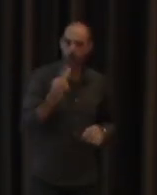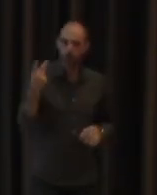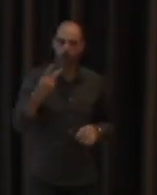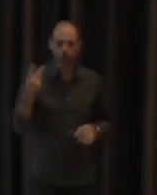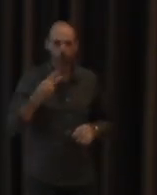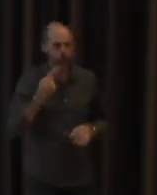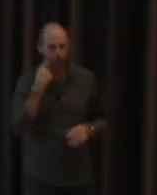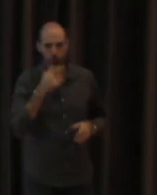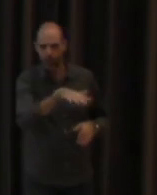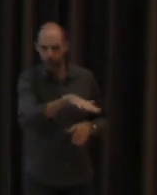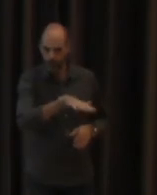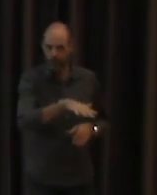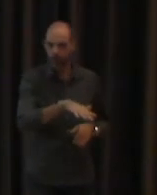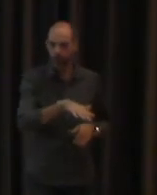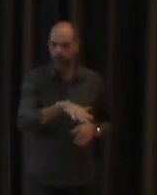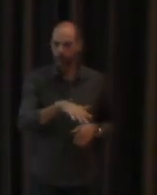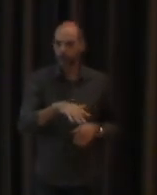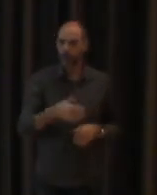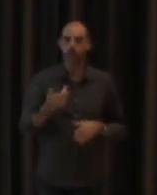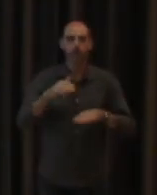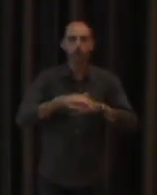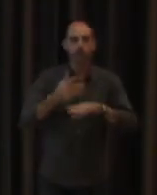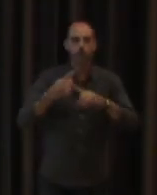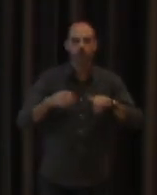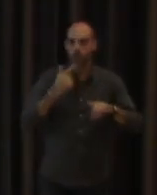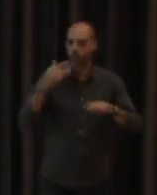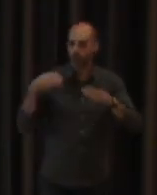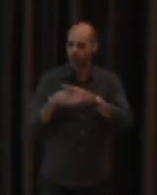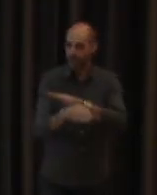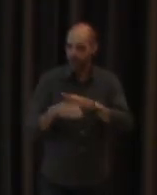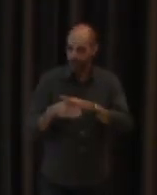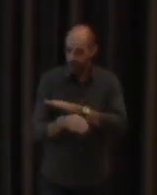dos. Notem que amb altres verbs, com ara entrar,